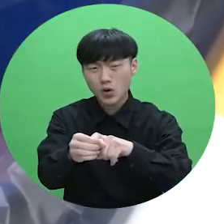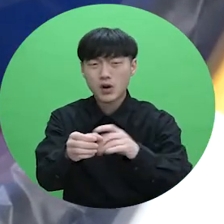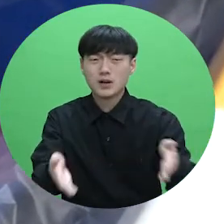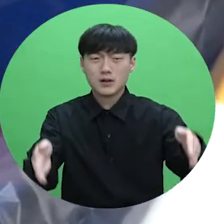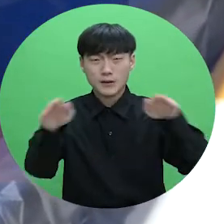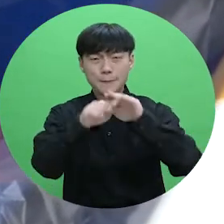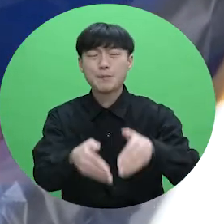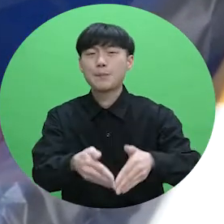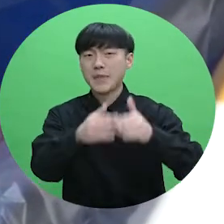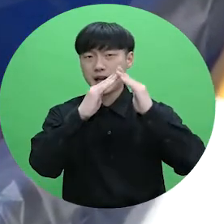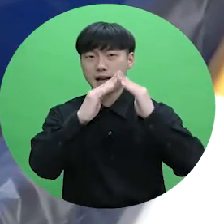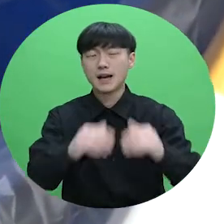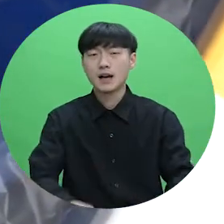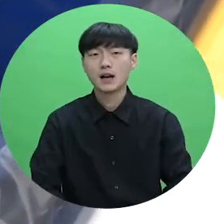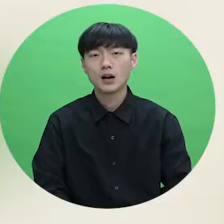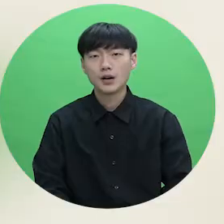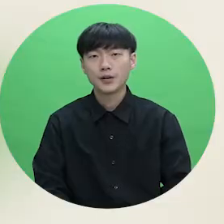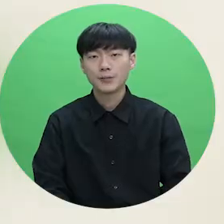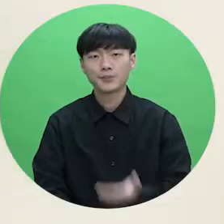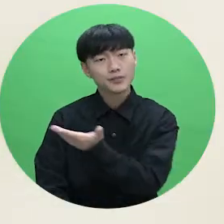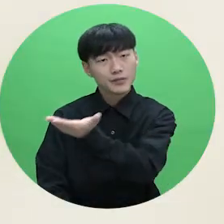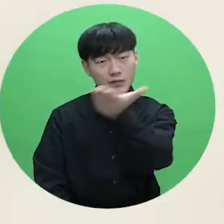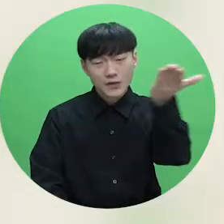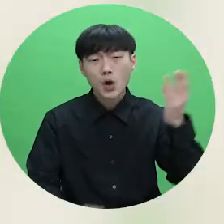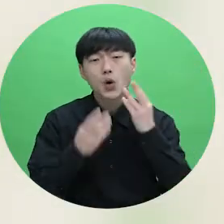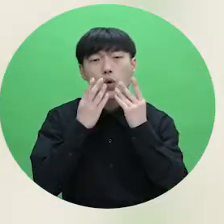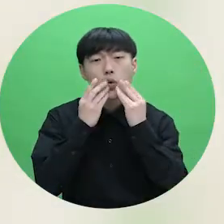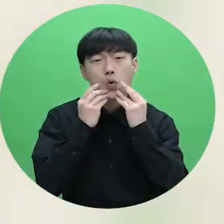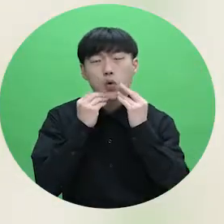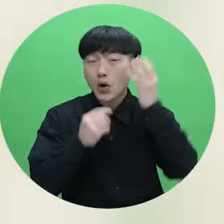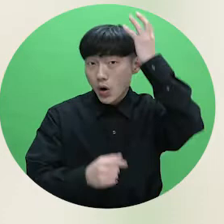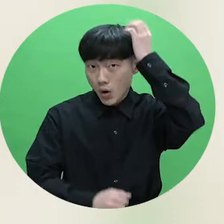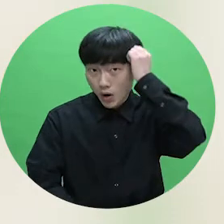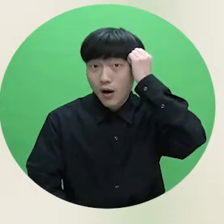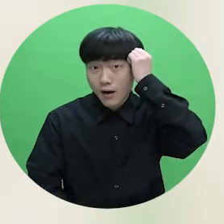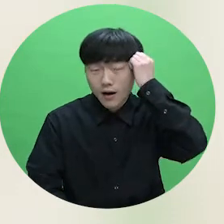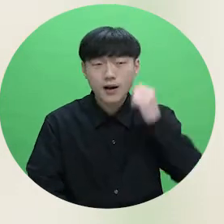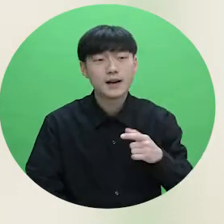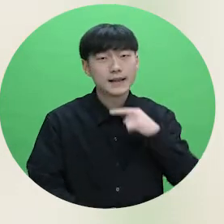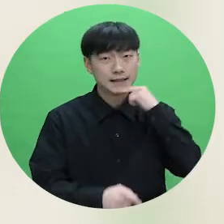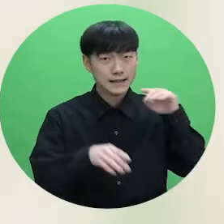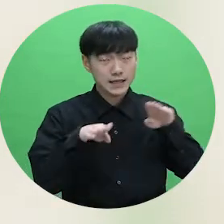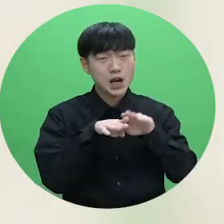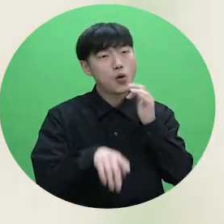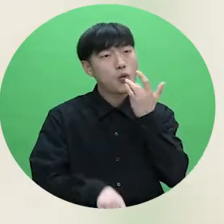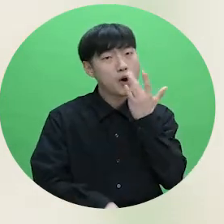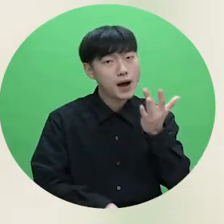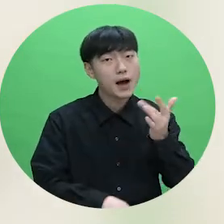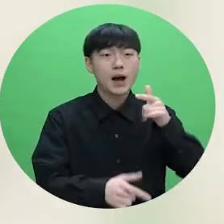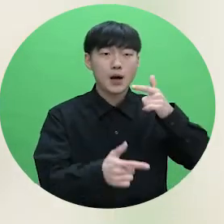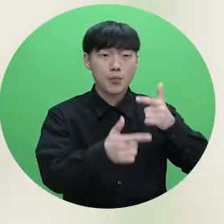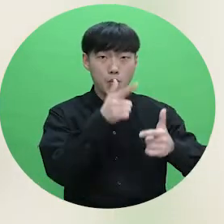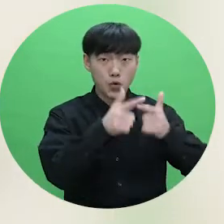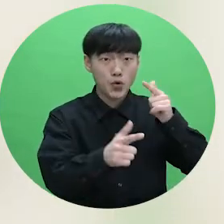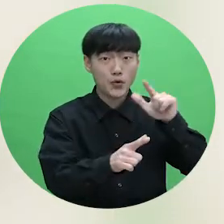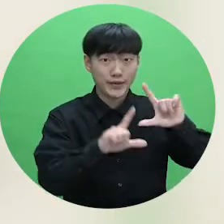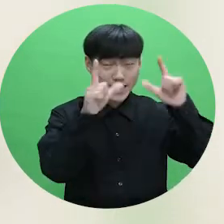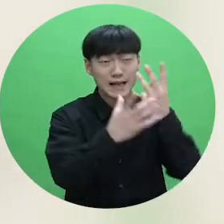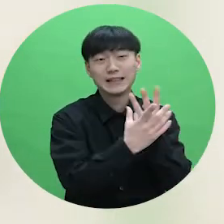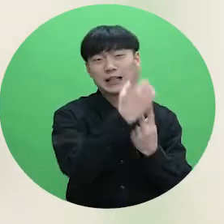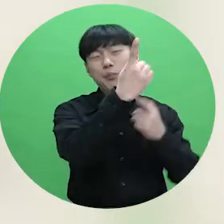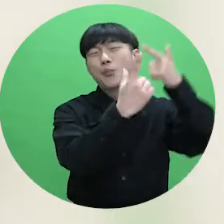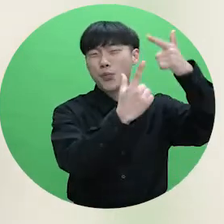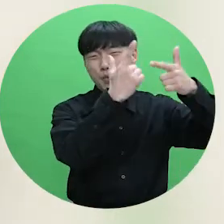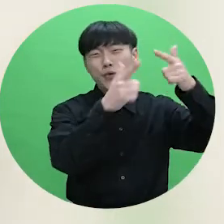패트병 수거함을 마련했습니다 주민들은 배출 구역에 따른 지적 요의를 확인해 1 화 목 지역은 모두 1